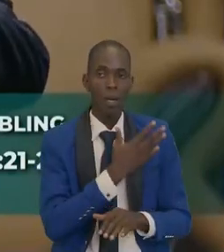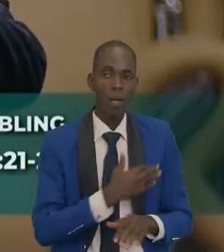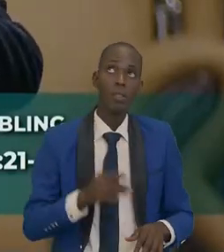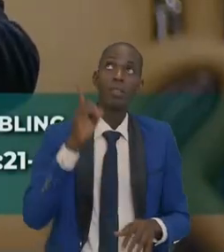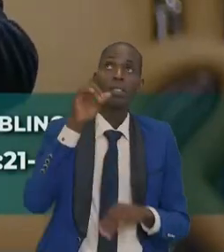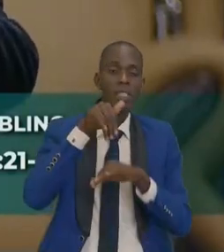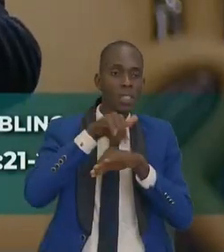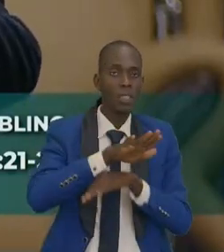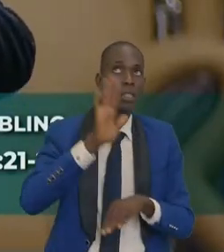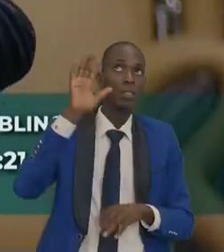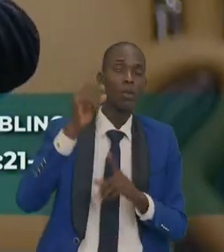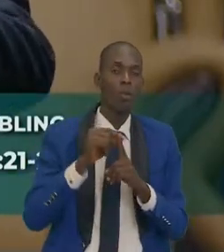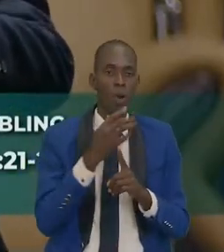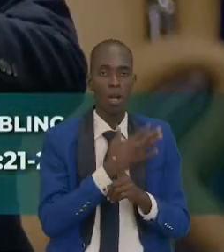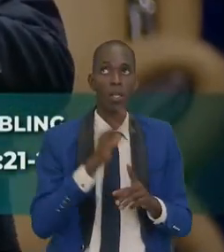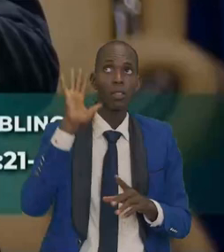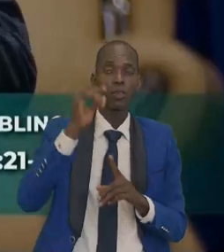la parole et les guérit.